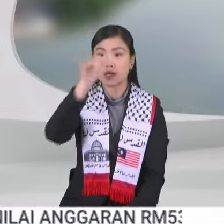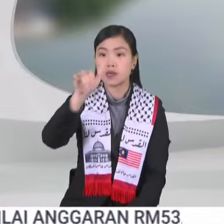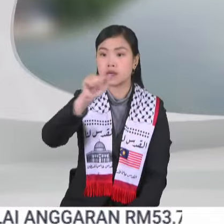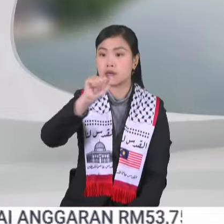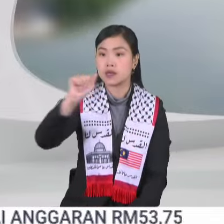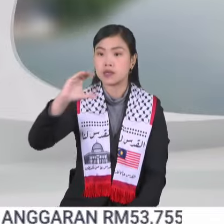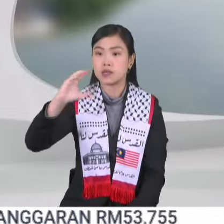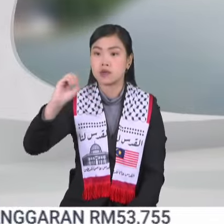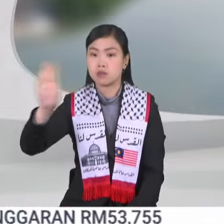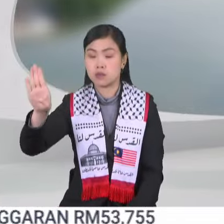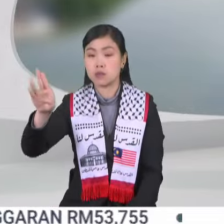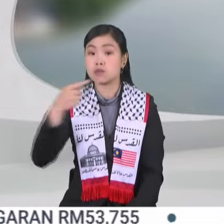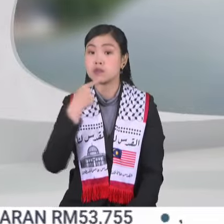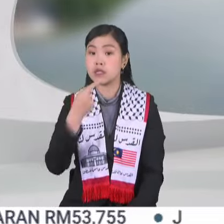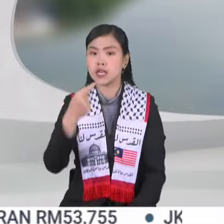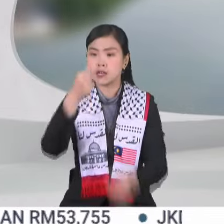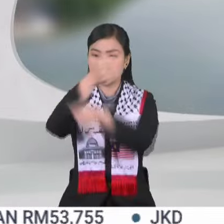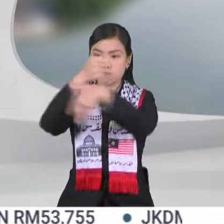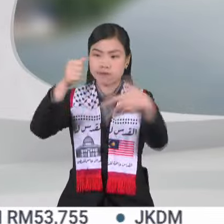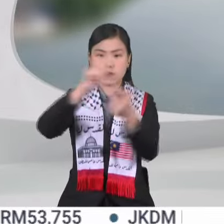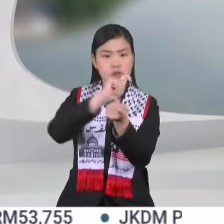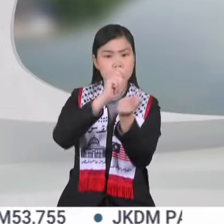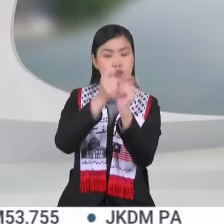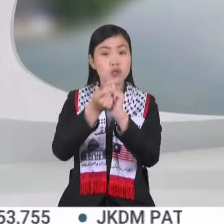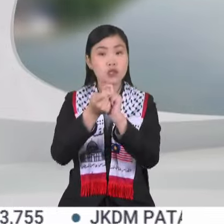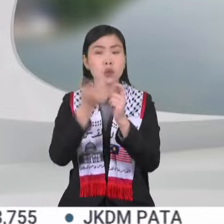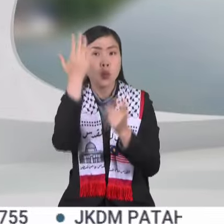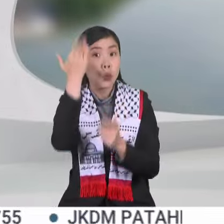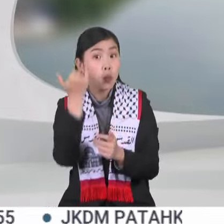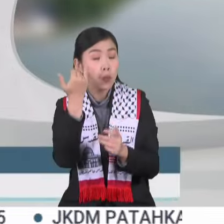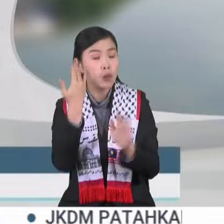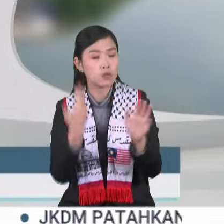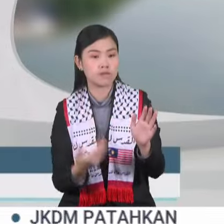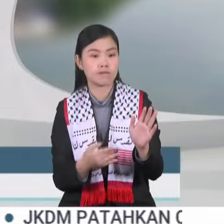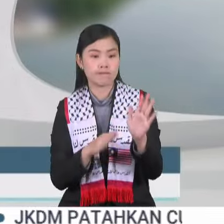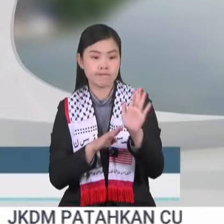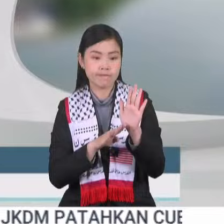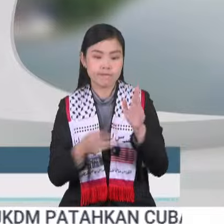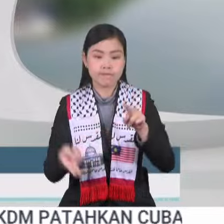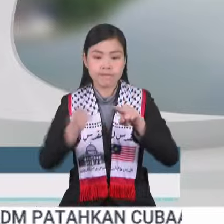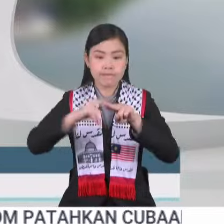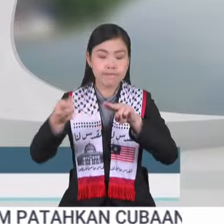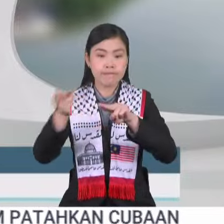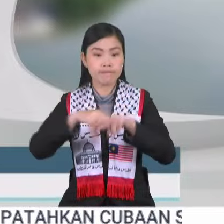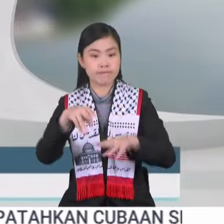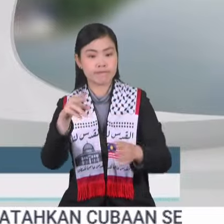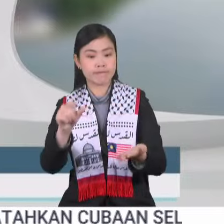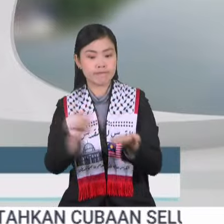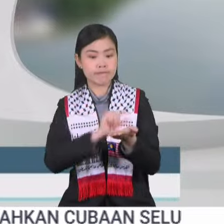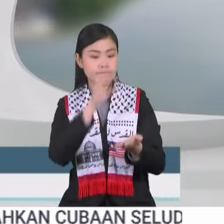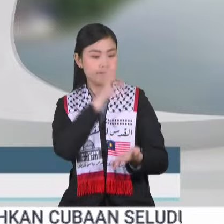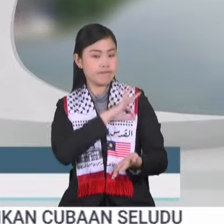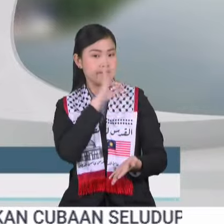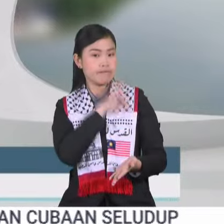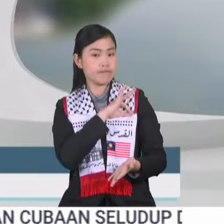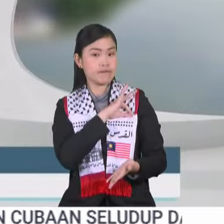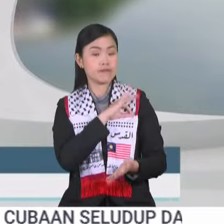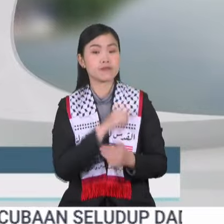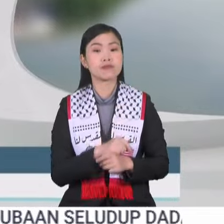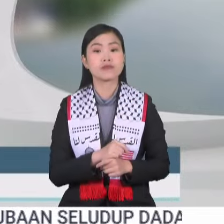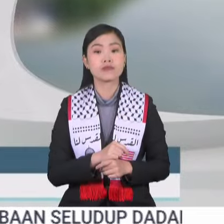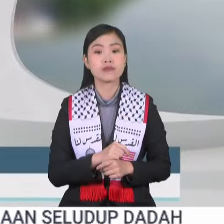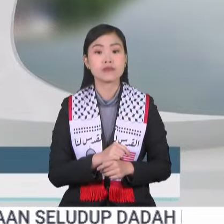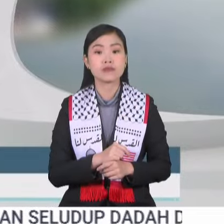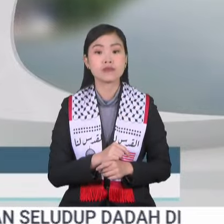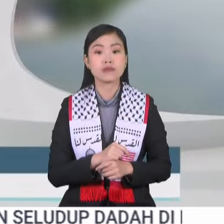berkata penyusunan semula itu bagi meningkatkan hasil pendapatan kumpulan itu yang berteraskan entiti perniagaan